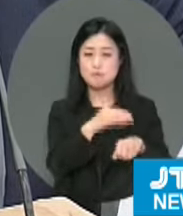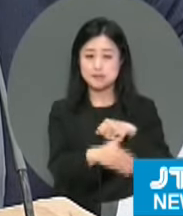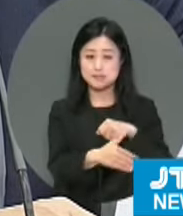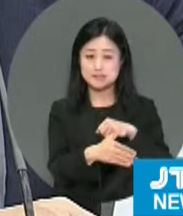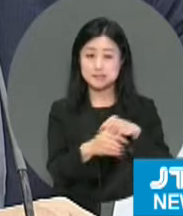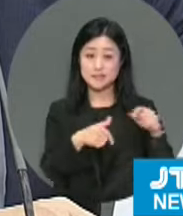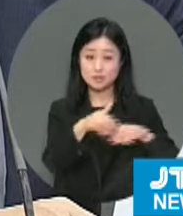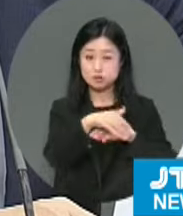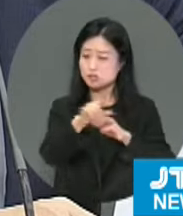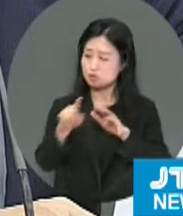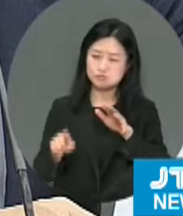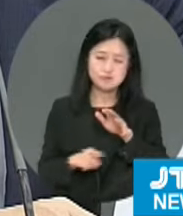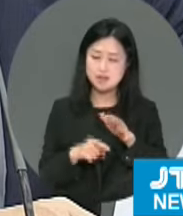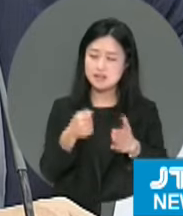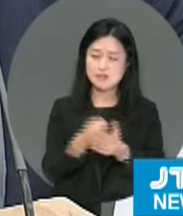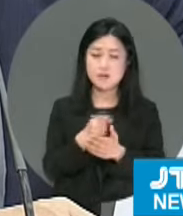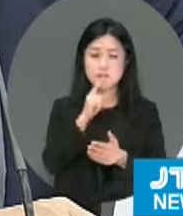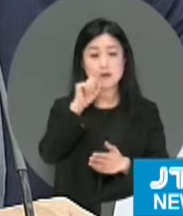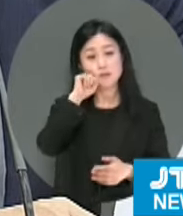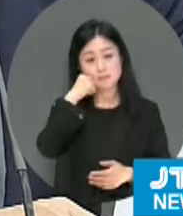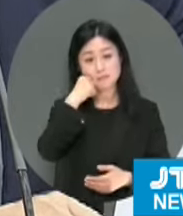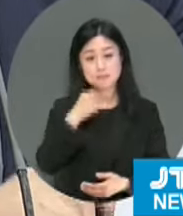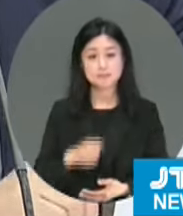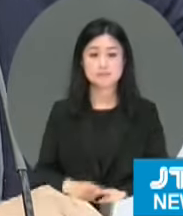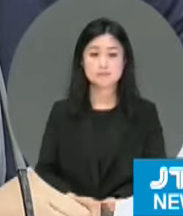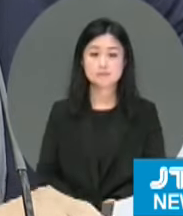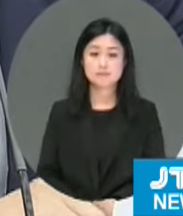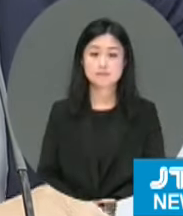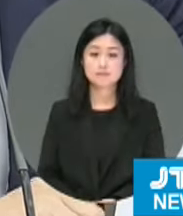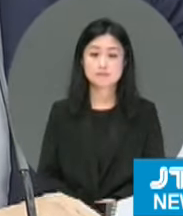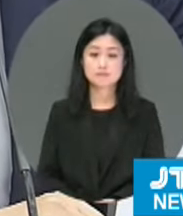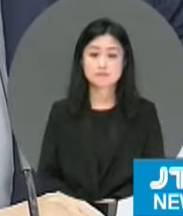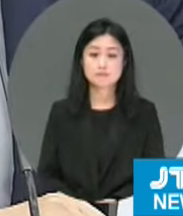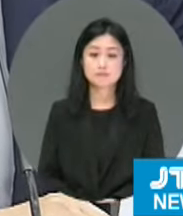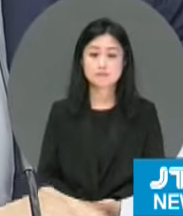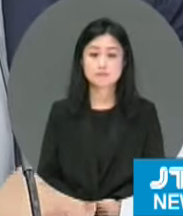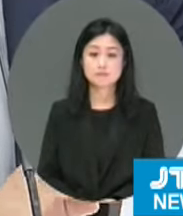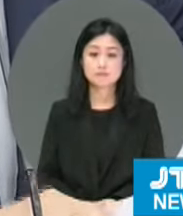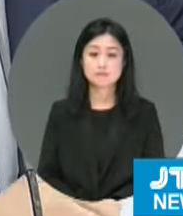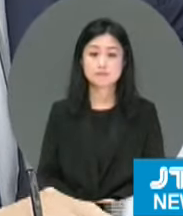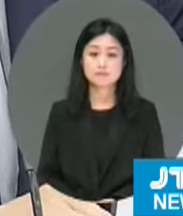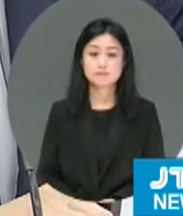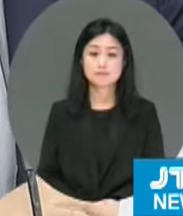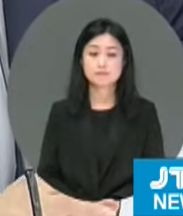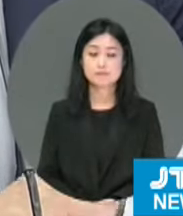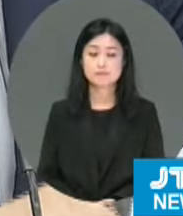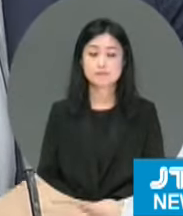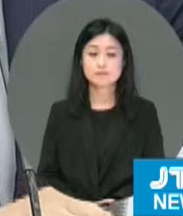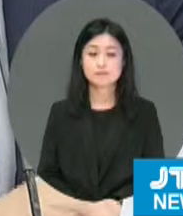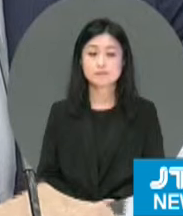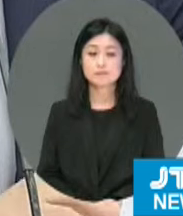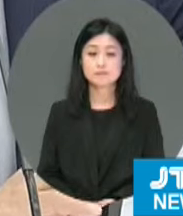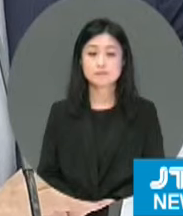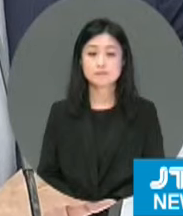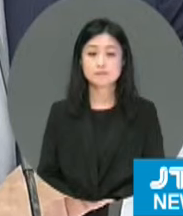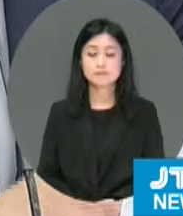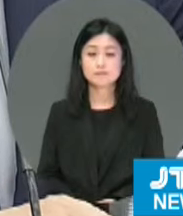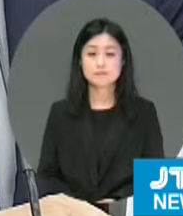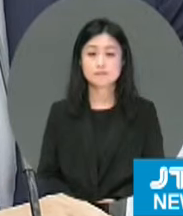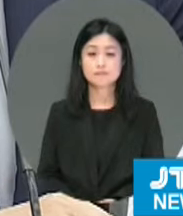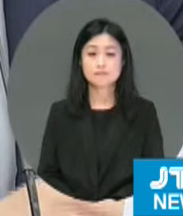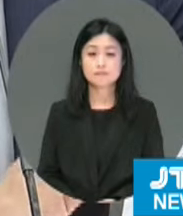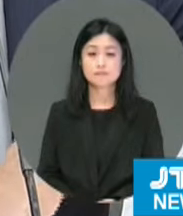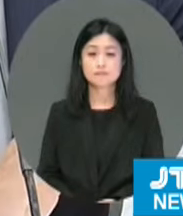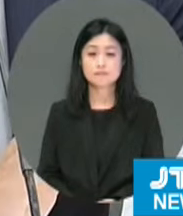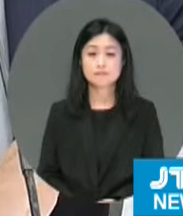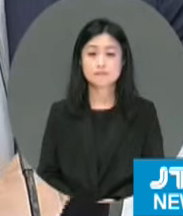정책이 후퇴했다라고 단정짓기는 저는 어렵다고 생각합니다. 제가 봤을 때 이거 완전 후퇴인데 그리고 여가부가 성별 영향평가 제도